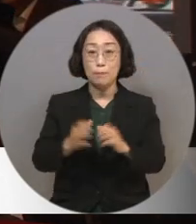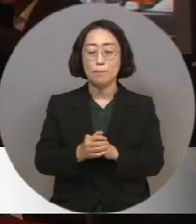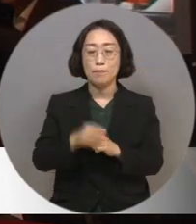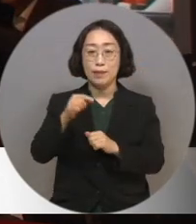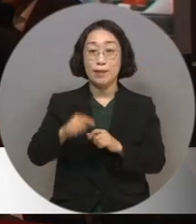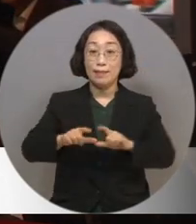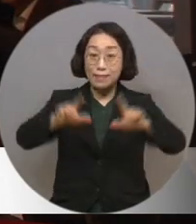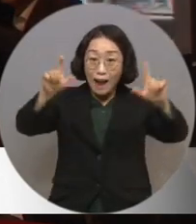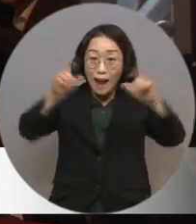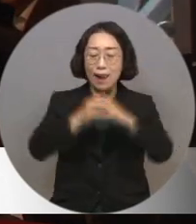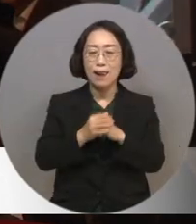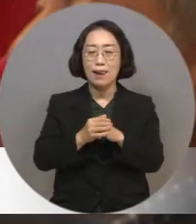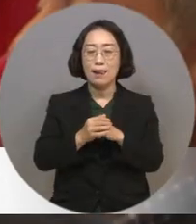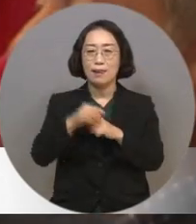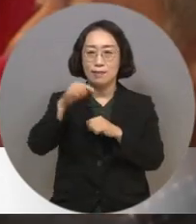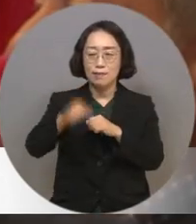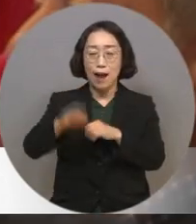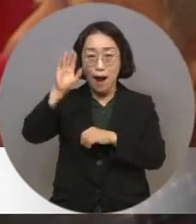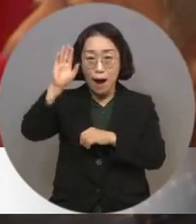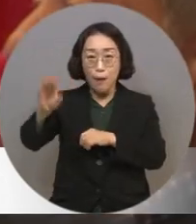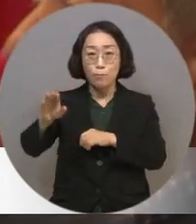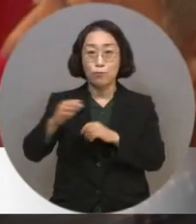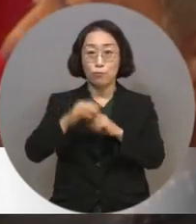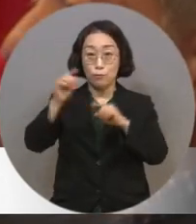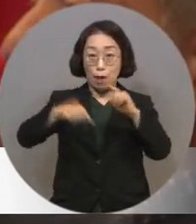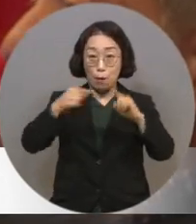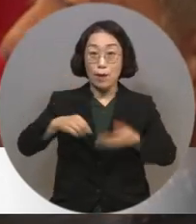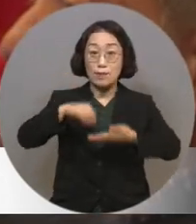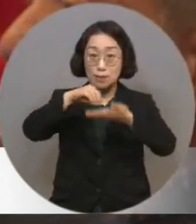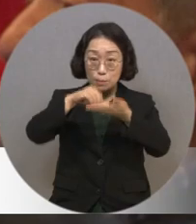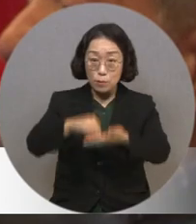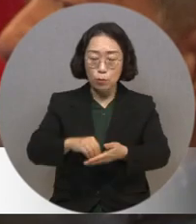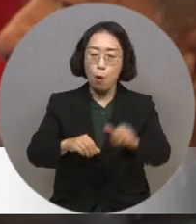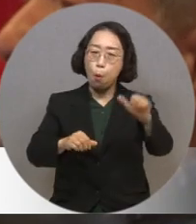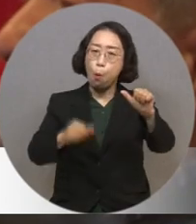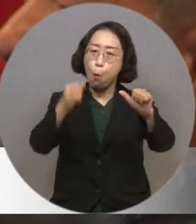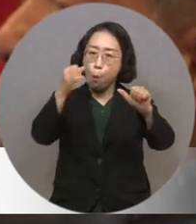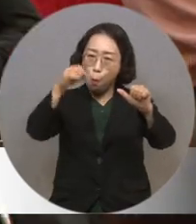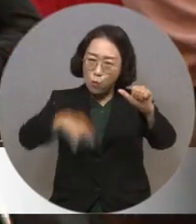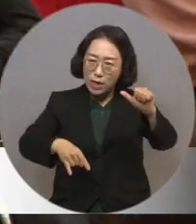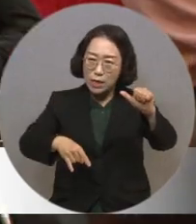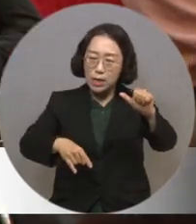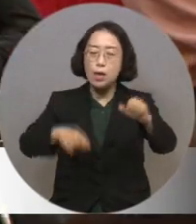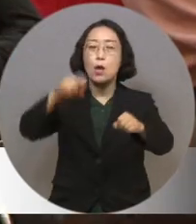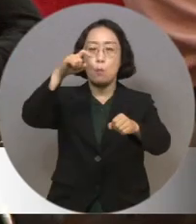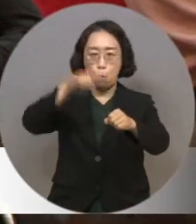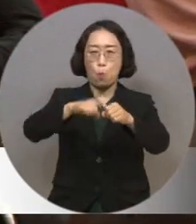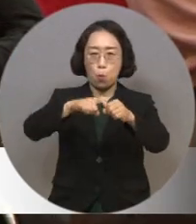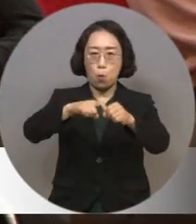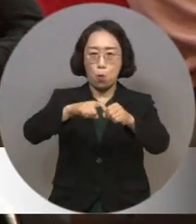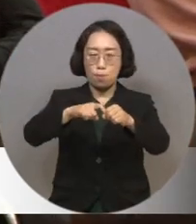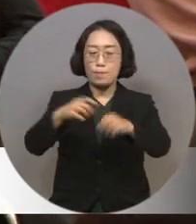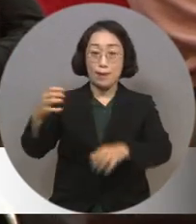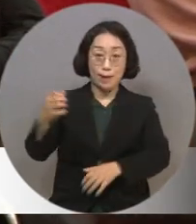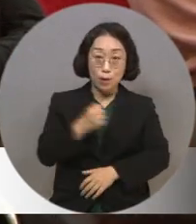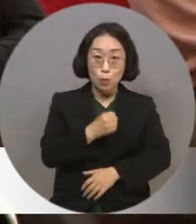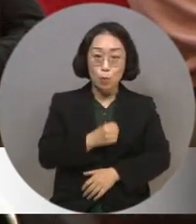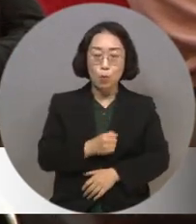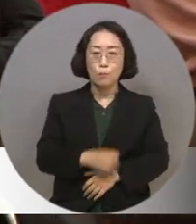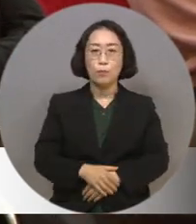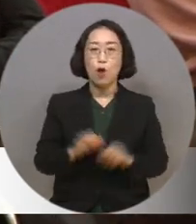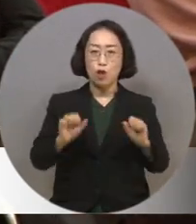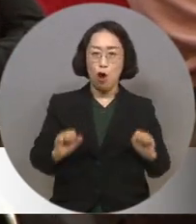장애인 체육대회에서 부산 대표 선수단은 종합 5위 이상을 목표로 대회에 임하며 역도,